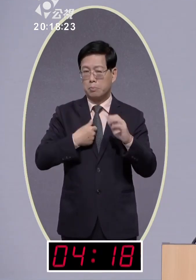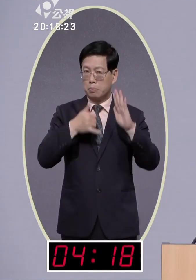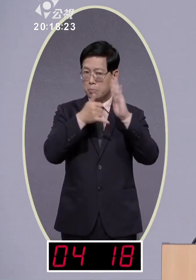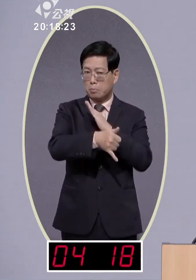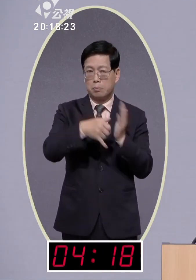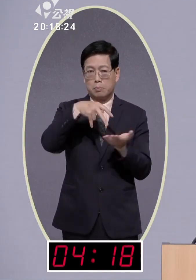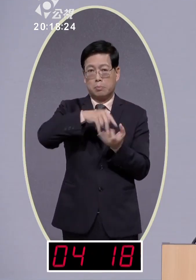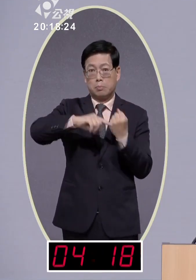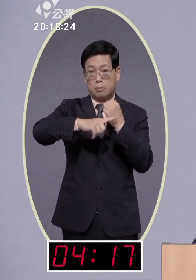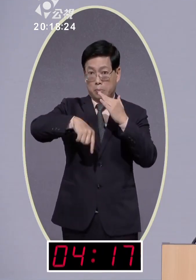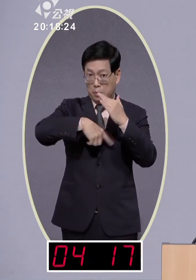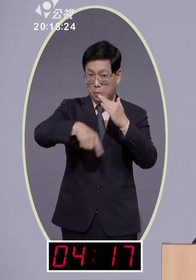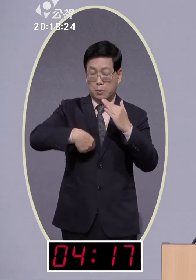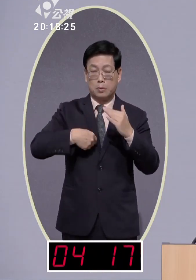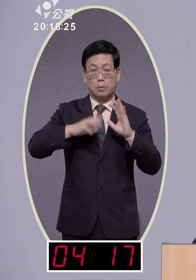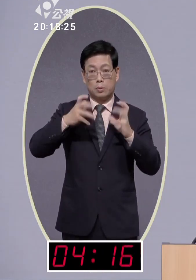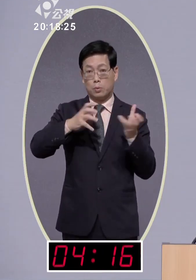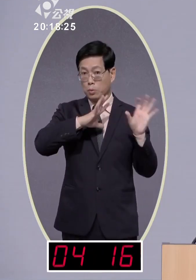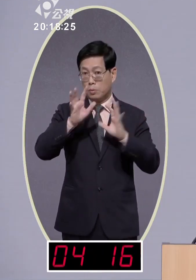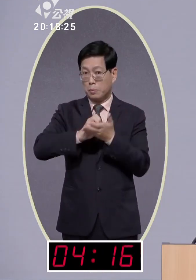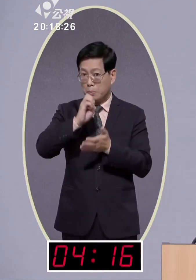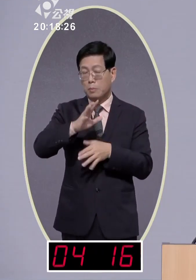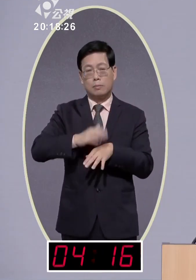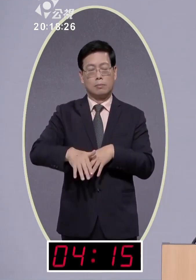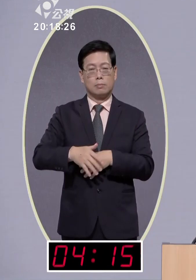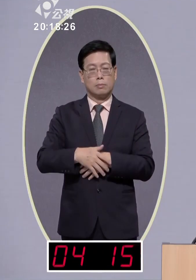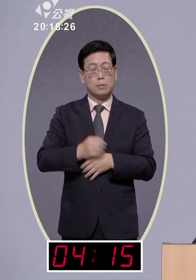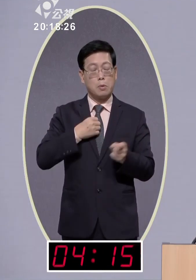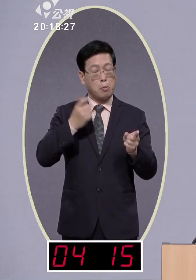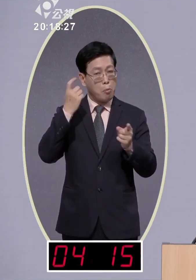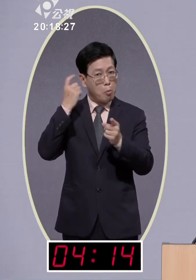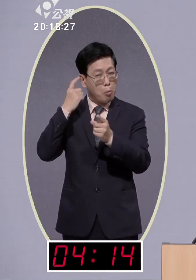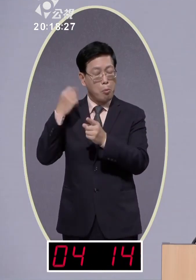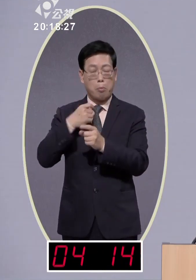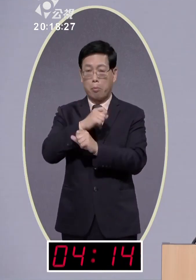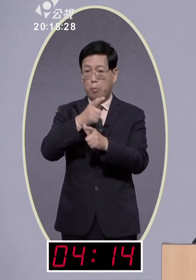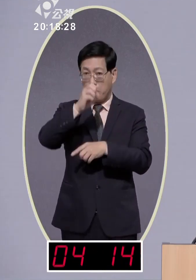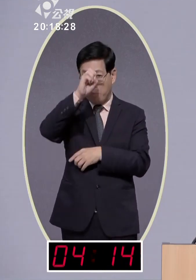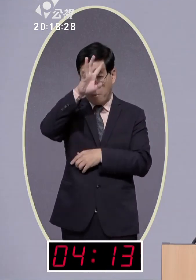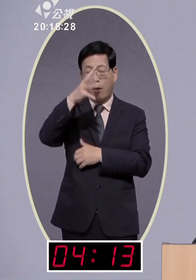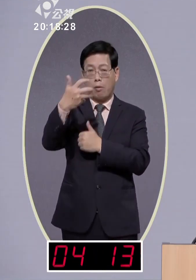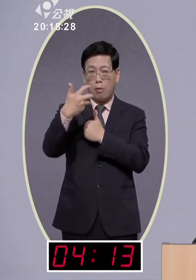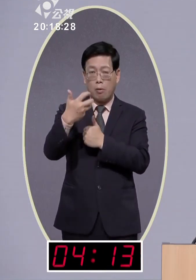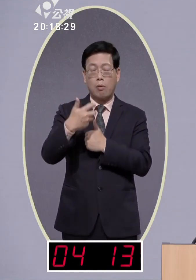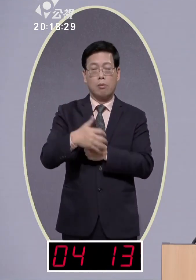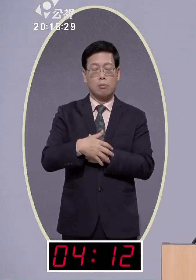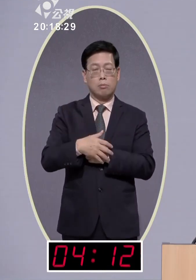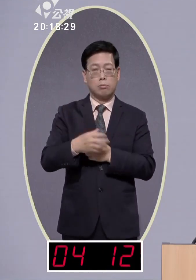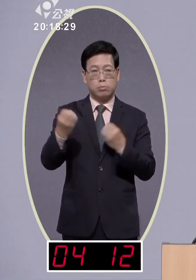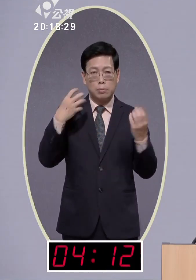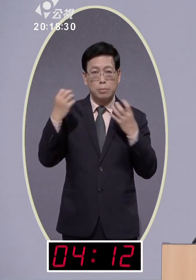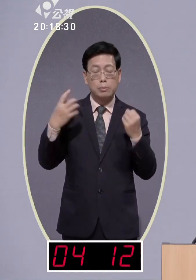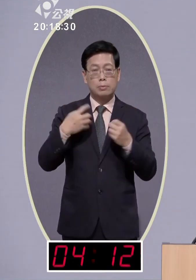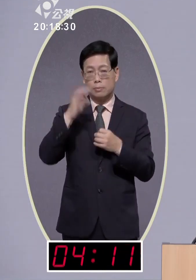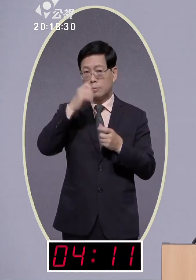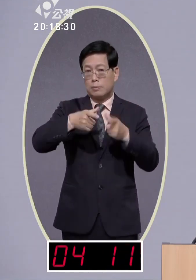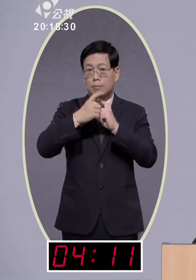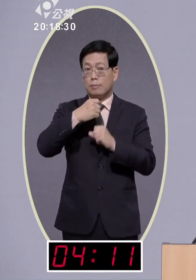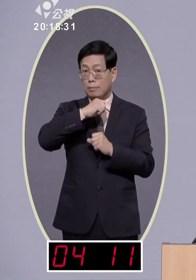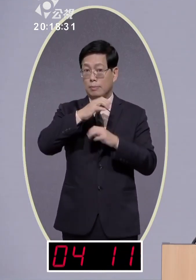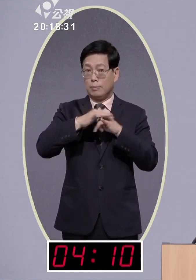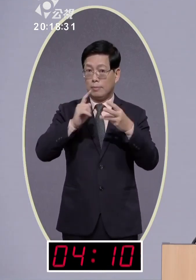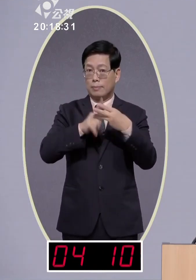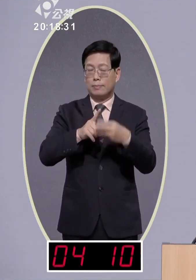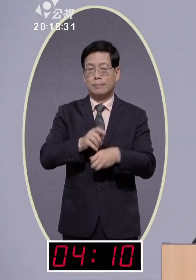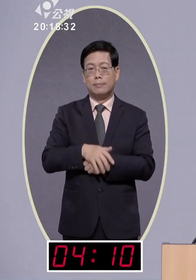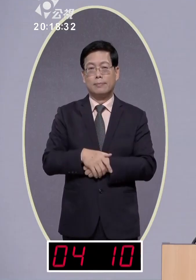法院做国情报告，直接听取各个政党的提问，听他们的意见，找回台湾民主